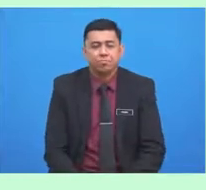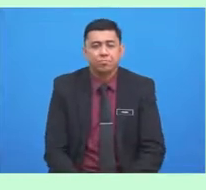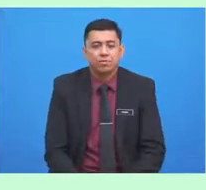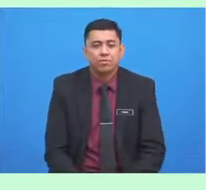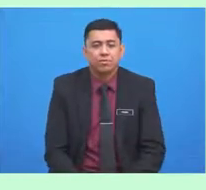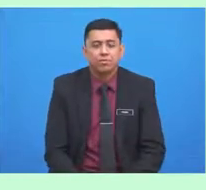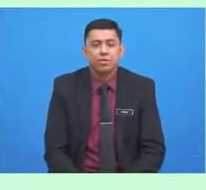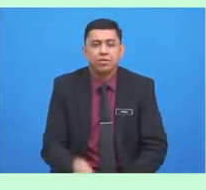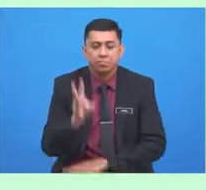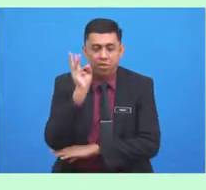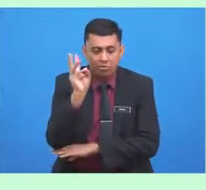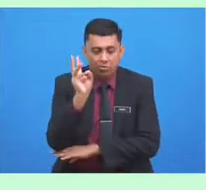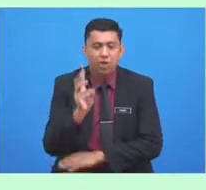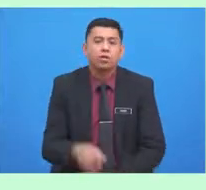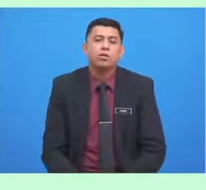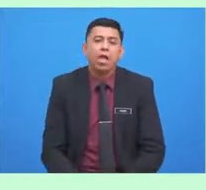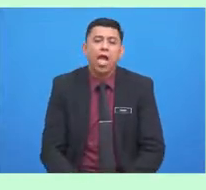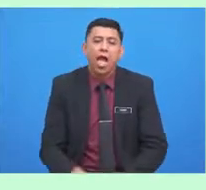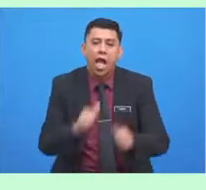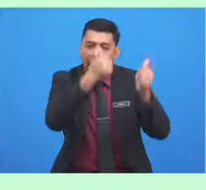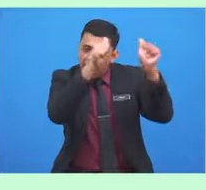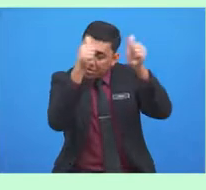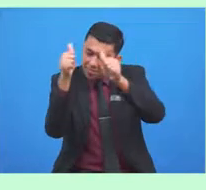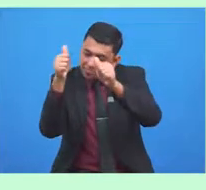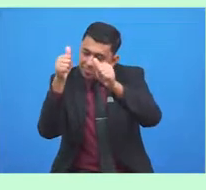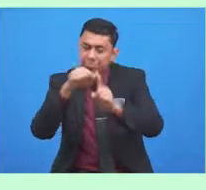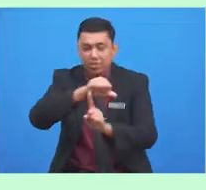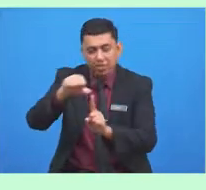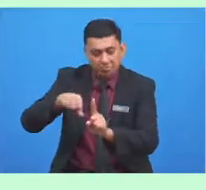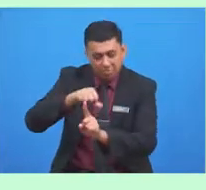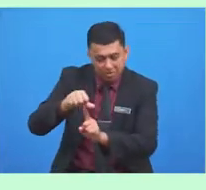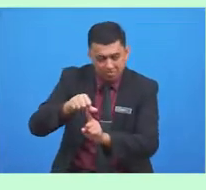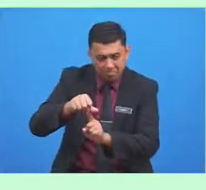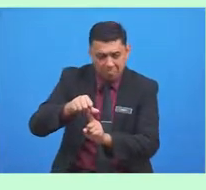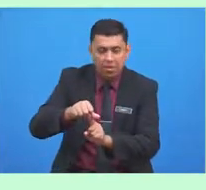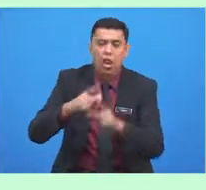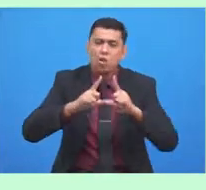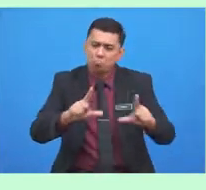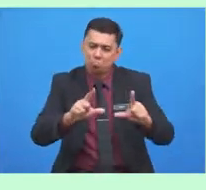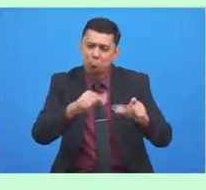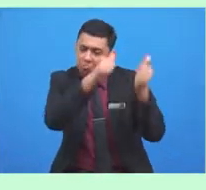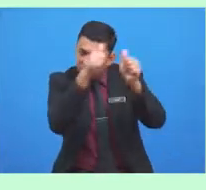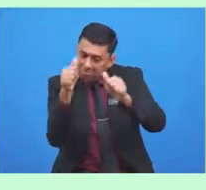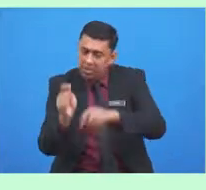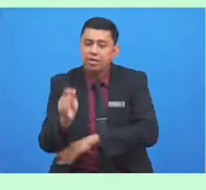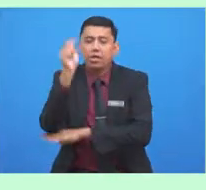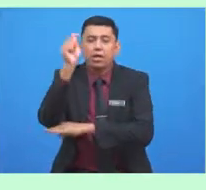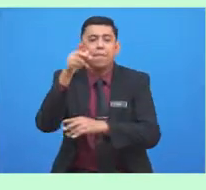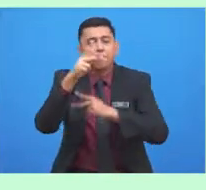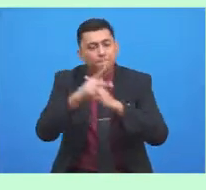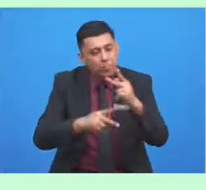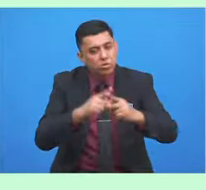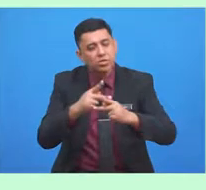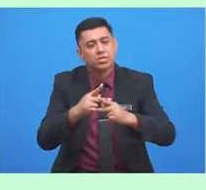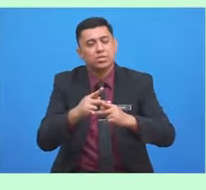Faktor keenam ialah pengaruh angin. Apabila had laju angin tinggi, maka proses sejatan di permukaan